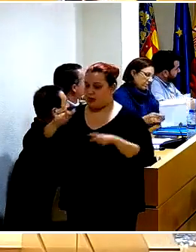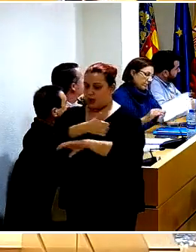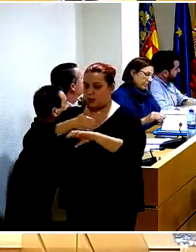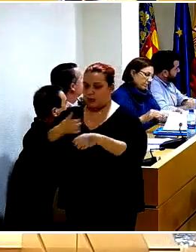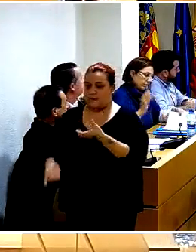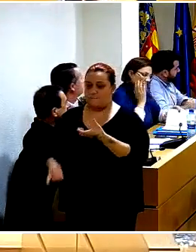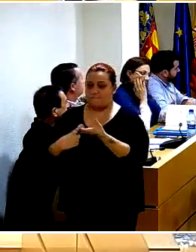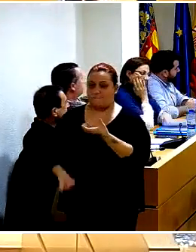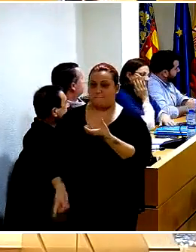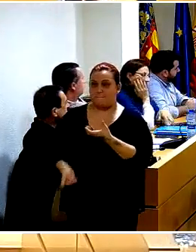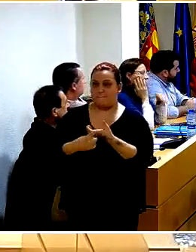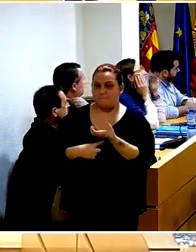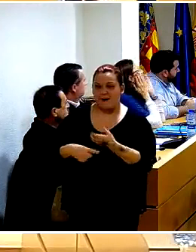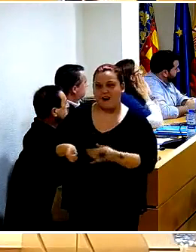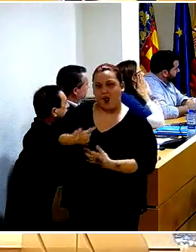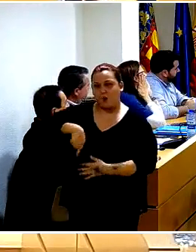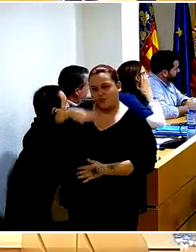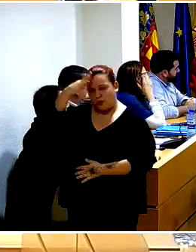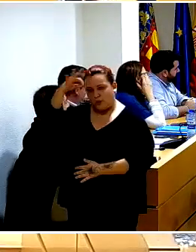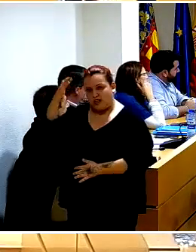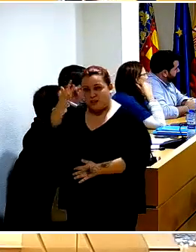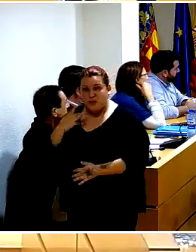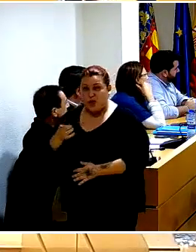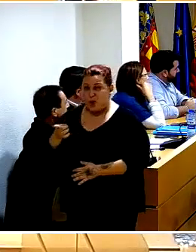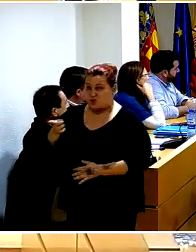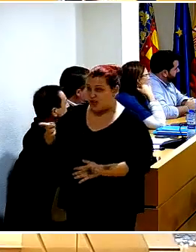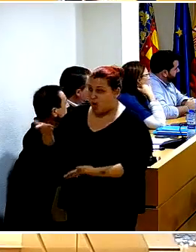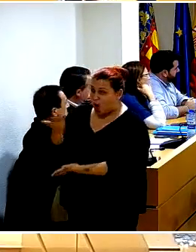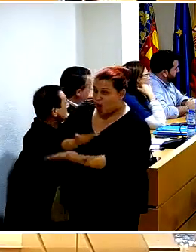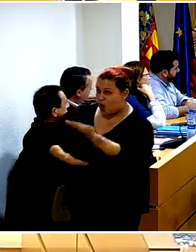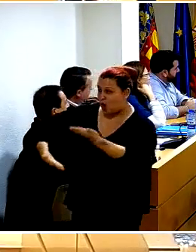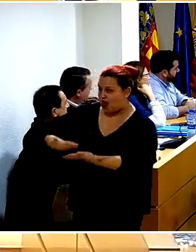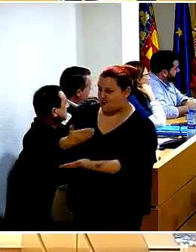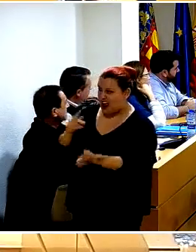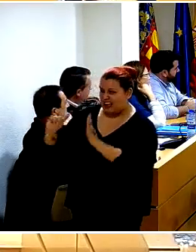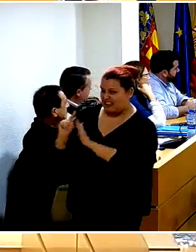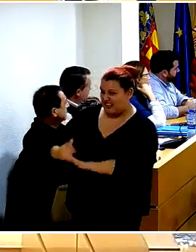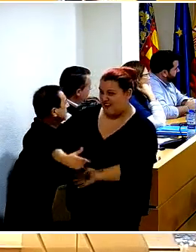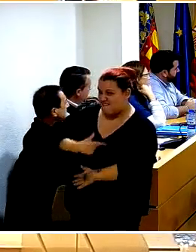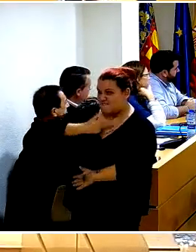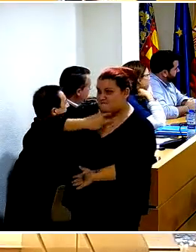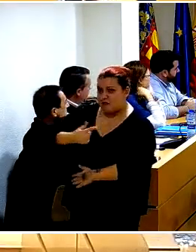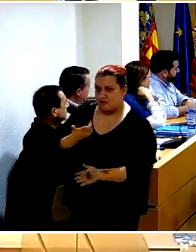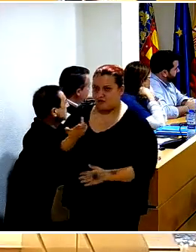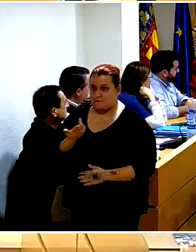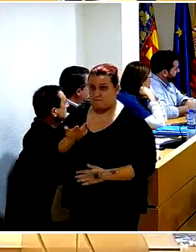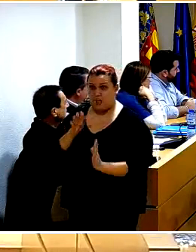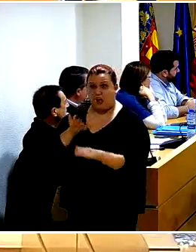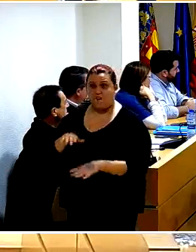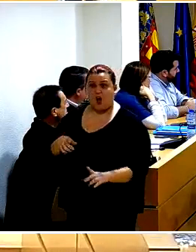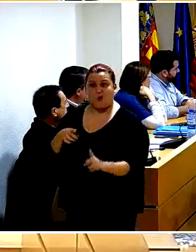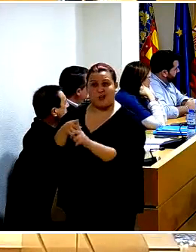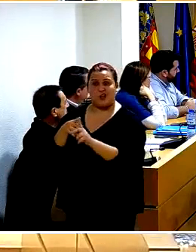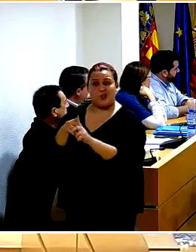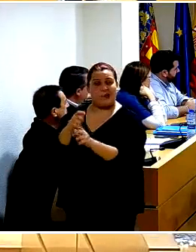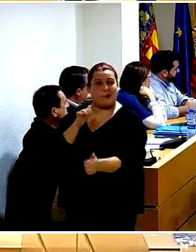el nostre poble. Vostè no col·labora absolutament en la seva crítica fàcil, que únicament està dirigida